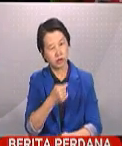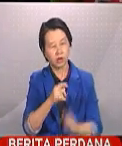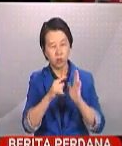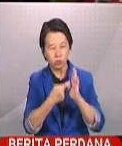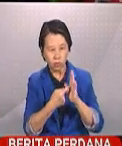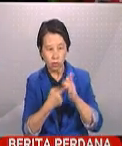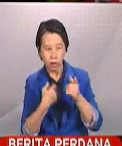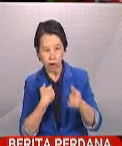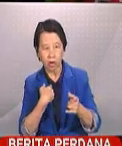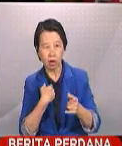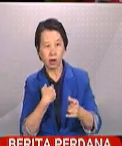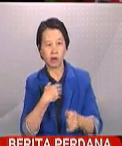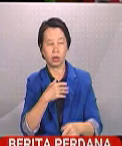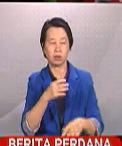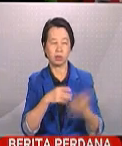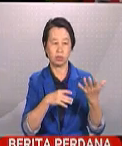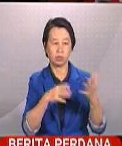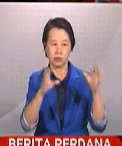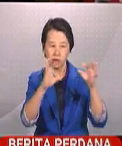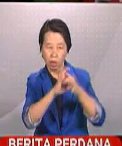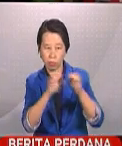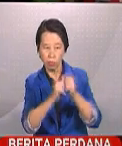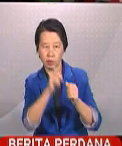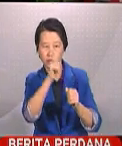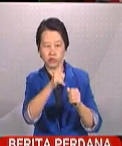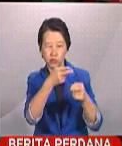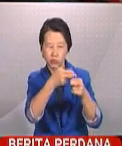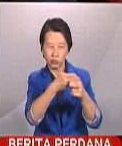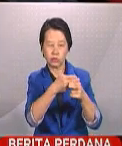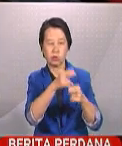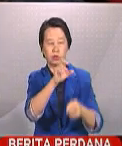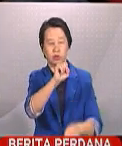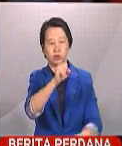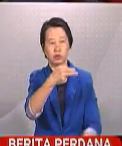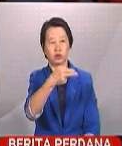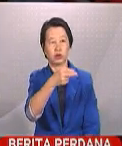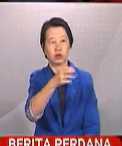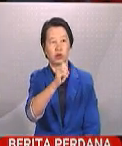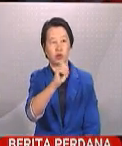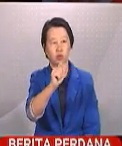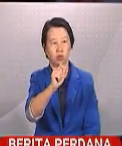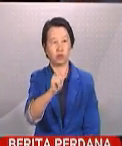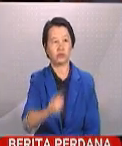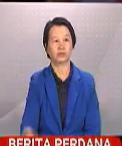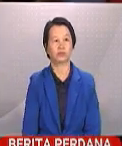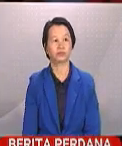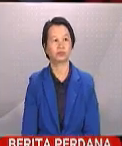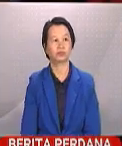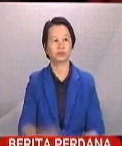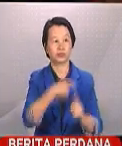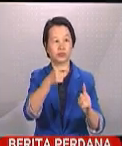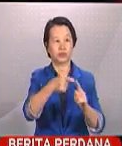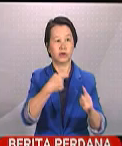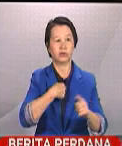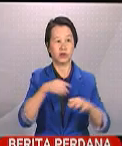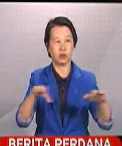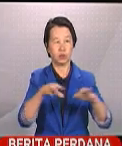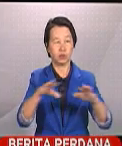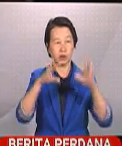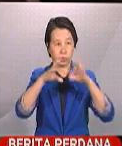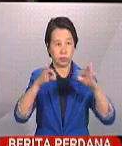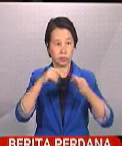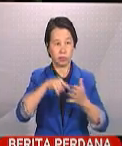ada beberapa babak digabungkan dalam satu shot saja. So saya rasa macam bila saya buat cerita ni, saya